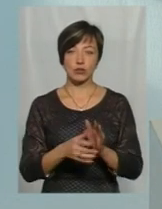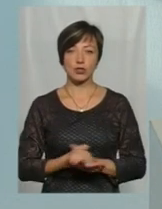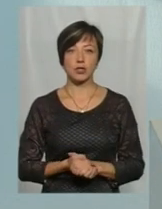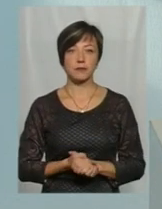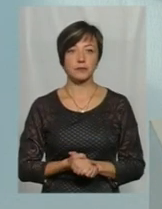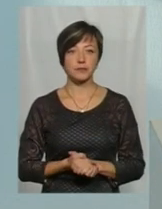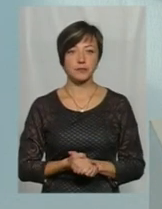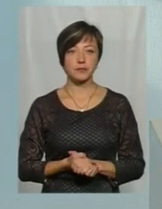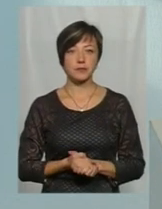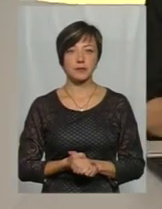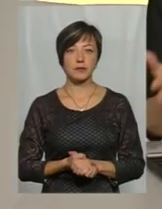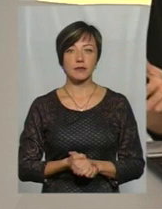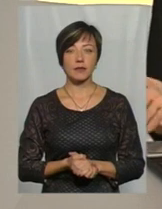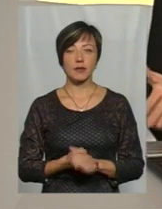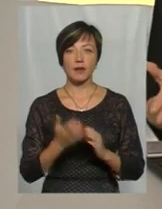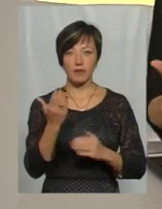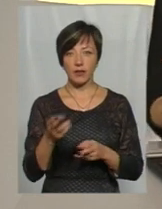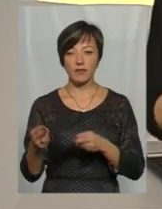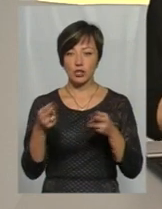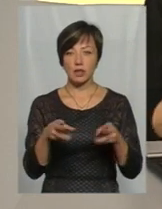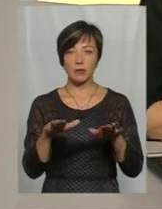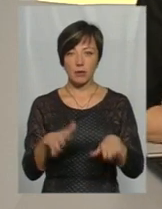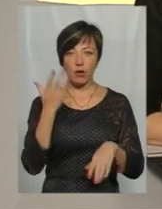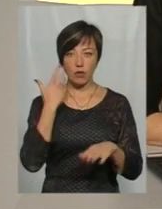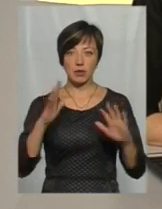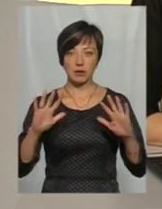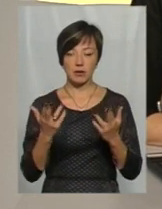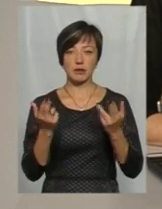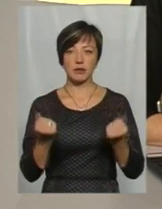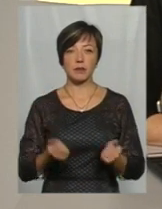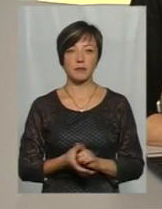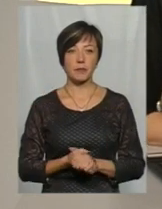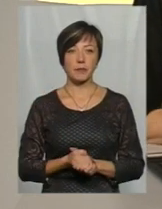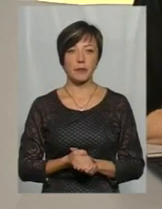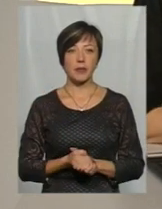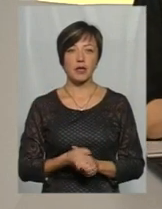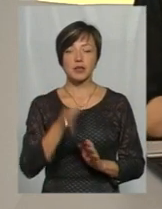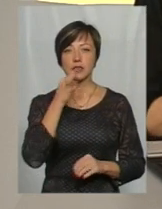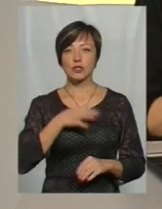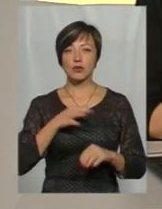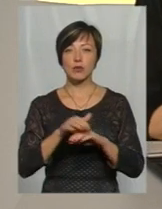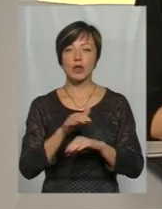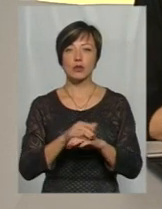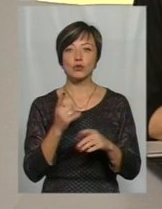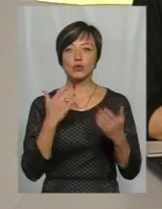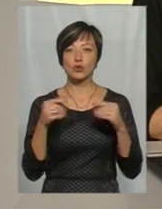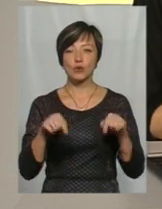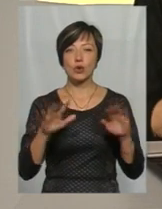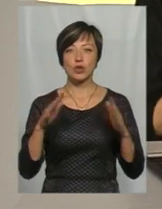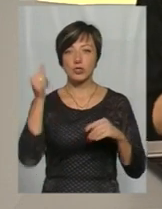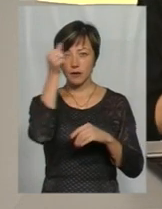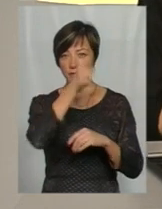велику роль. Ви виїжджаєте на місце, коли вже щось трапляється. Так. Скажіть, будь ласка, те, що стосується цьогорічних випадків.